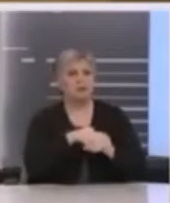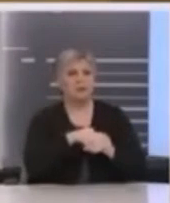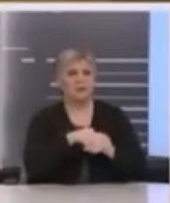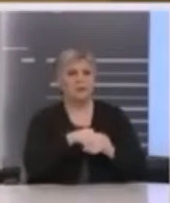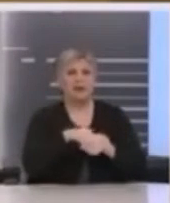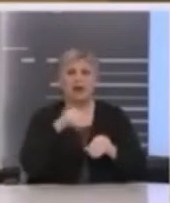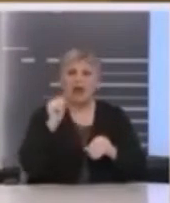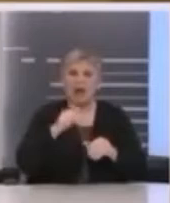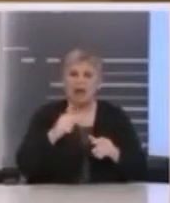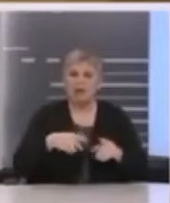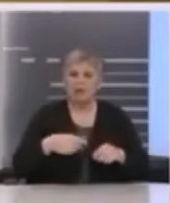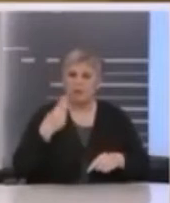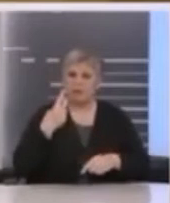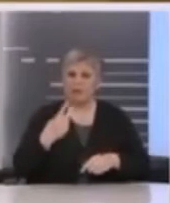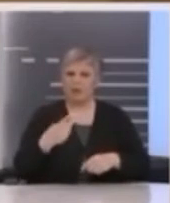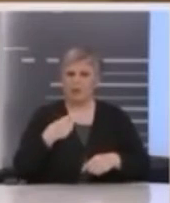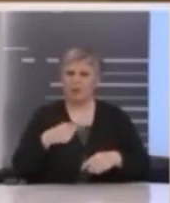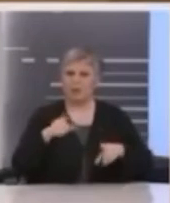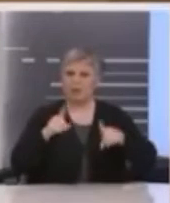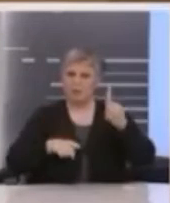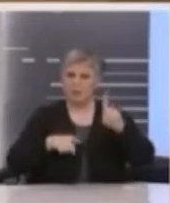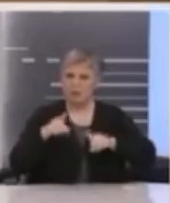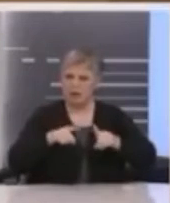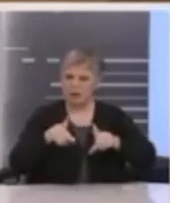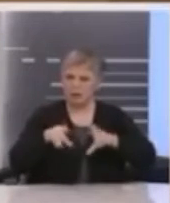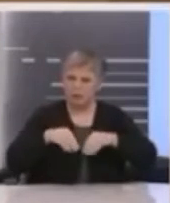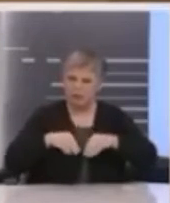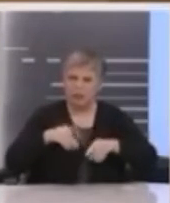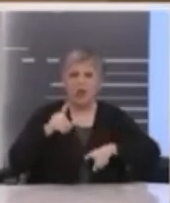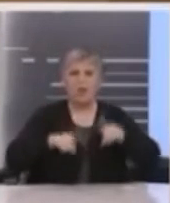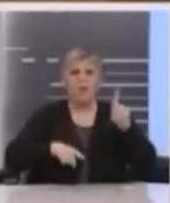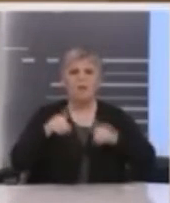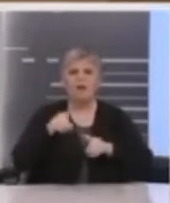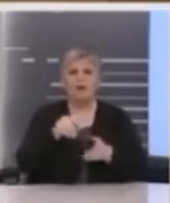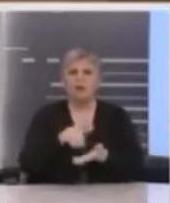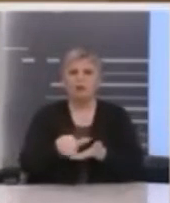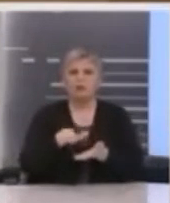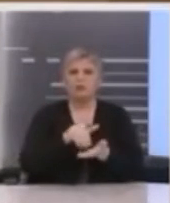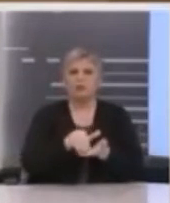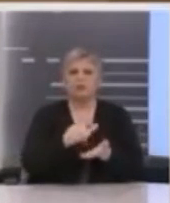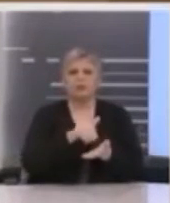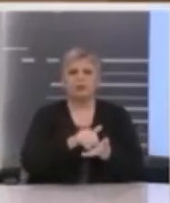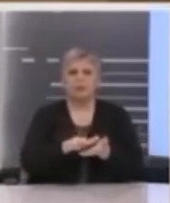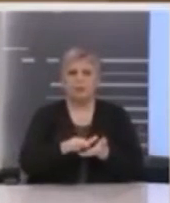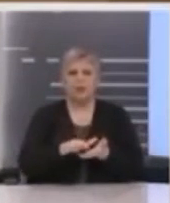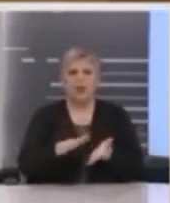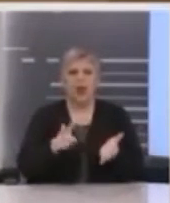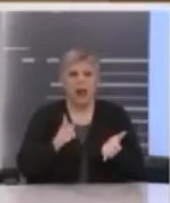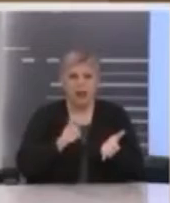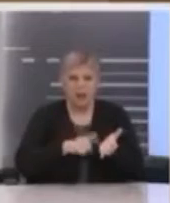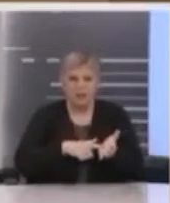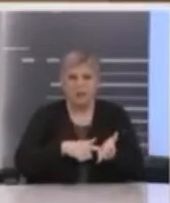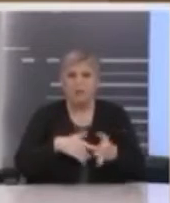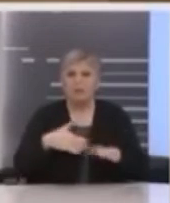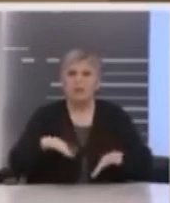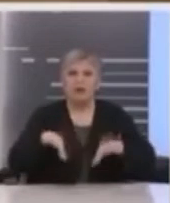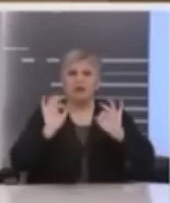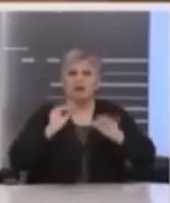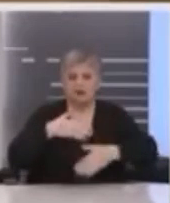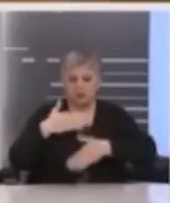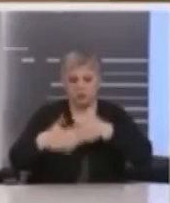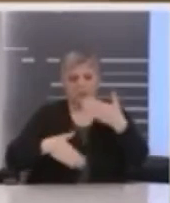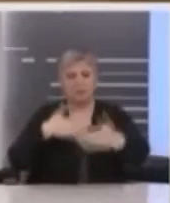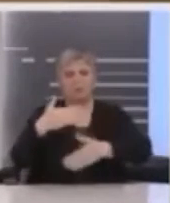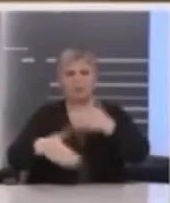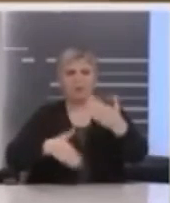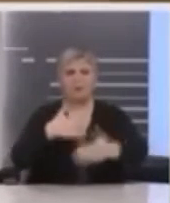κινηθεί όλος ο μηχανισμός, αν δεν κινηθεί όλο το φάσμα της αγοράς, όλο το φάσμα της επιχειρηματικότητας, δεν καλύπτεις